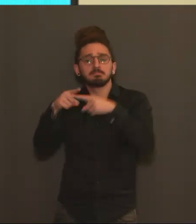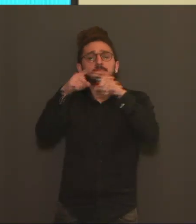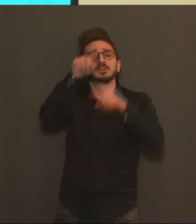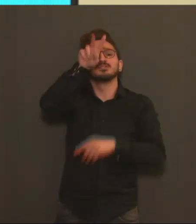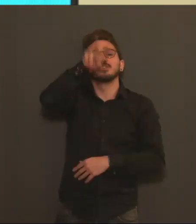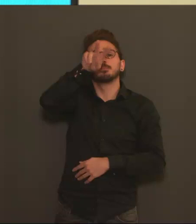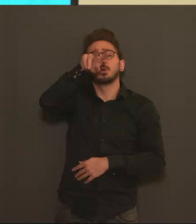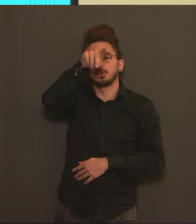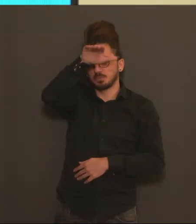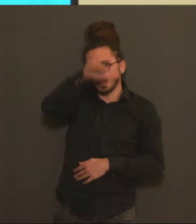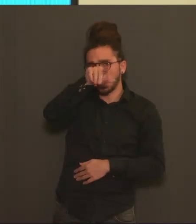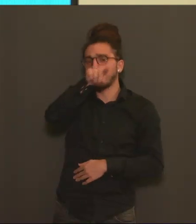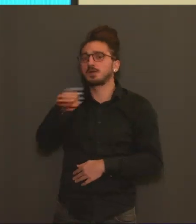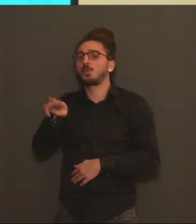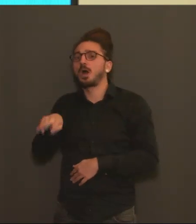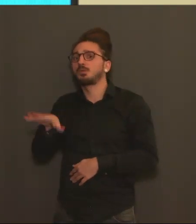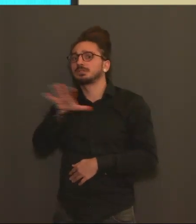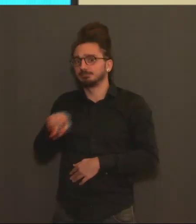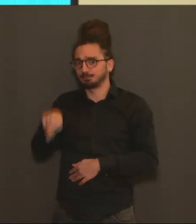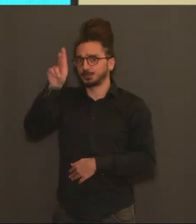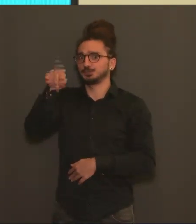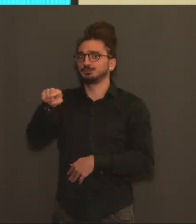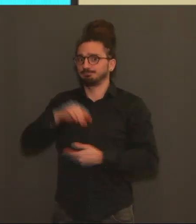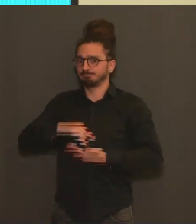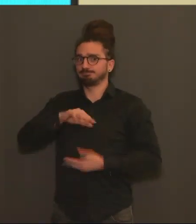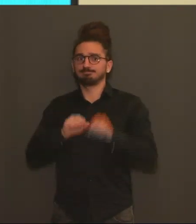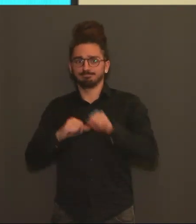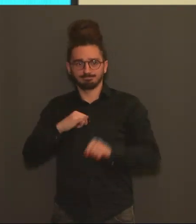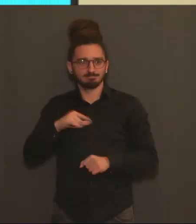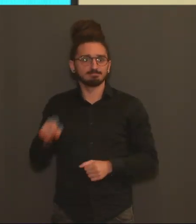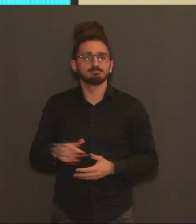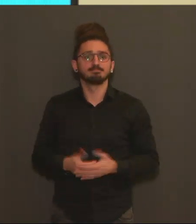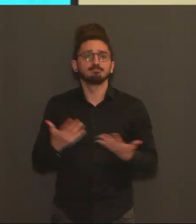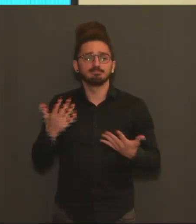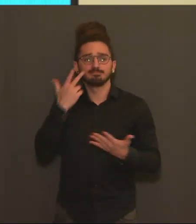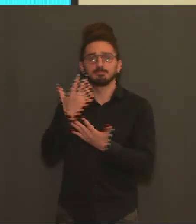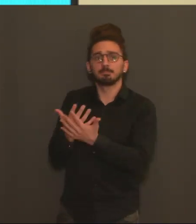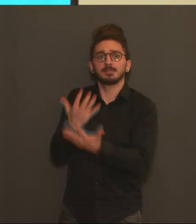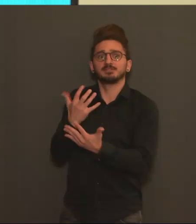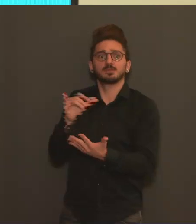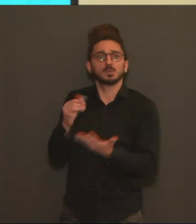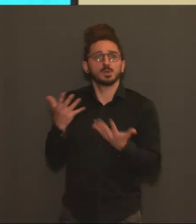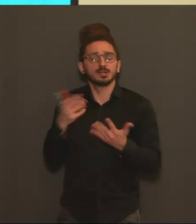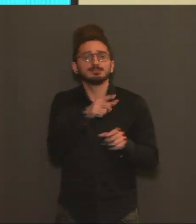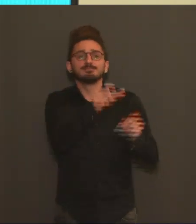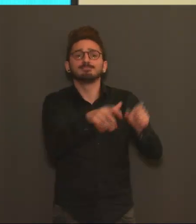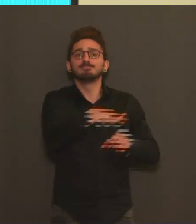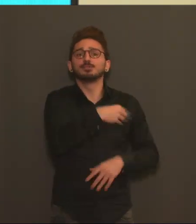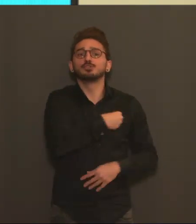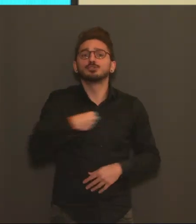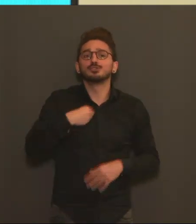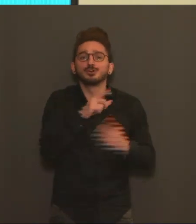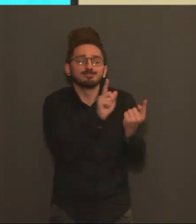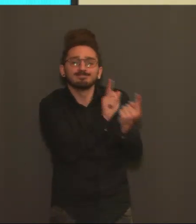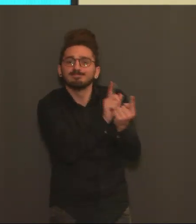nous montre donc qu'à travers ce que nous avons vécu, les prestataires de première ligne ont un taux de contamination qui est celui de la